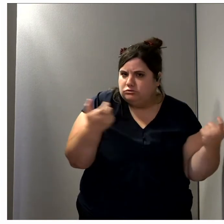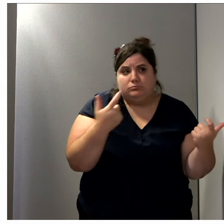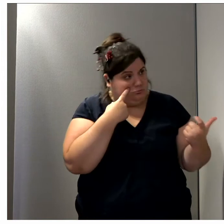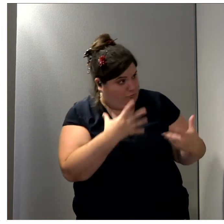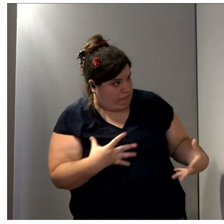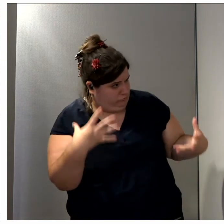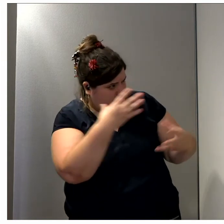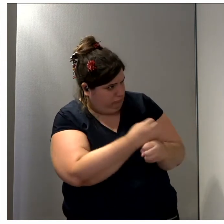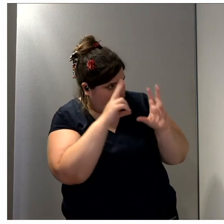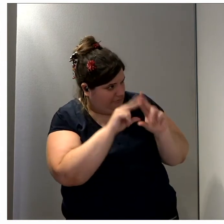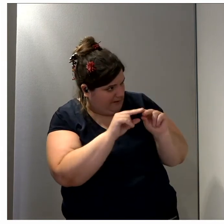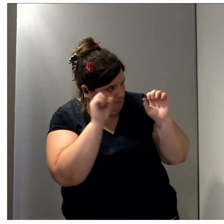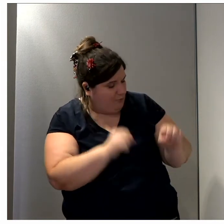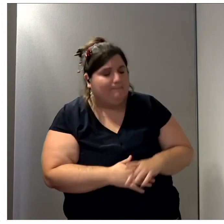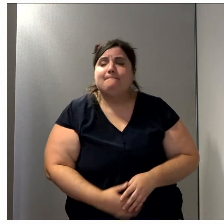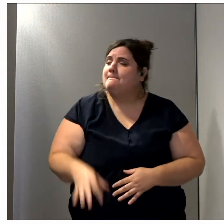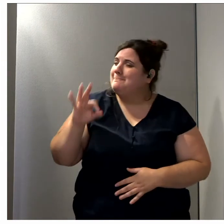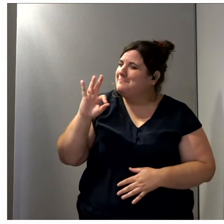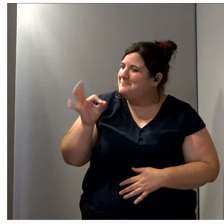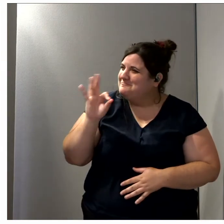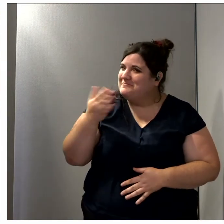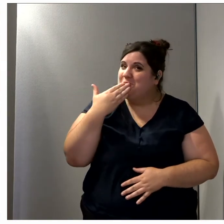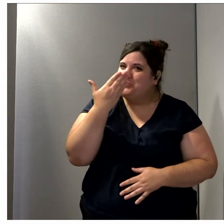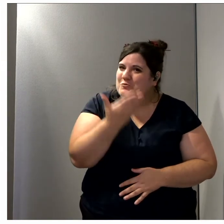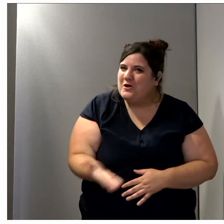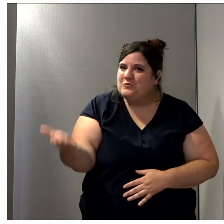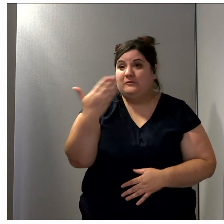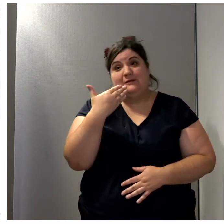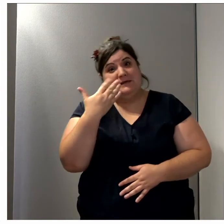Oui, alors bonjour à tous et puis merci